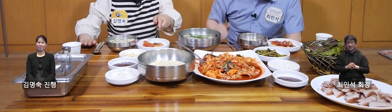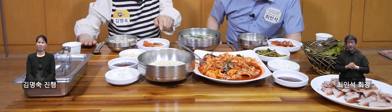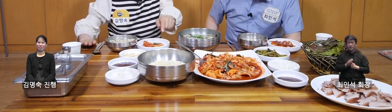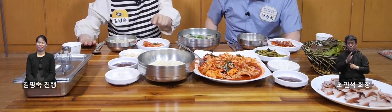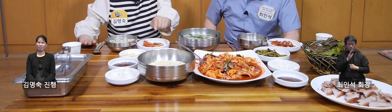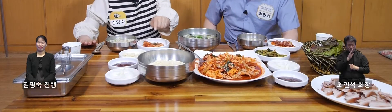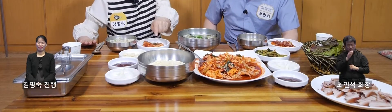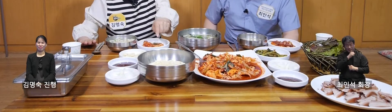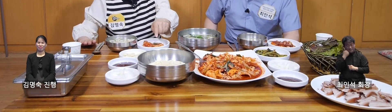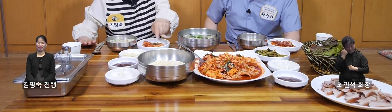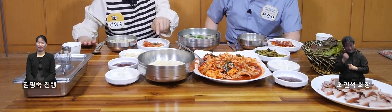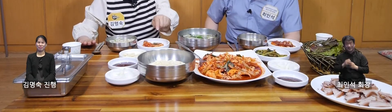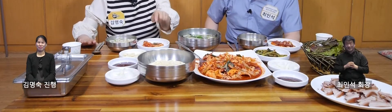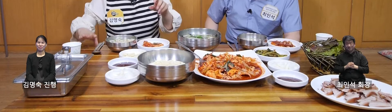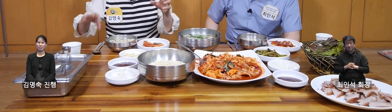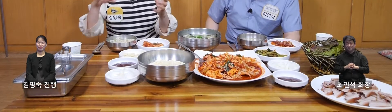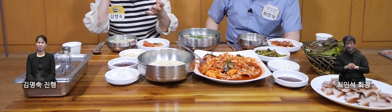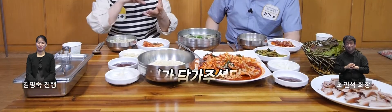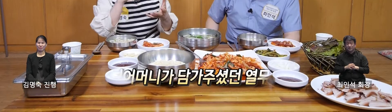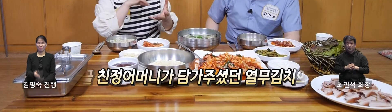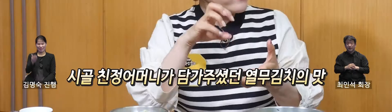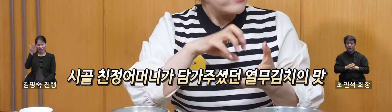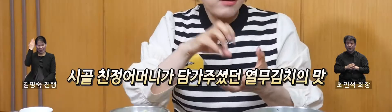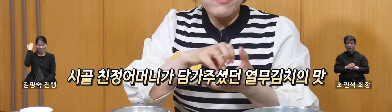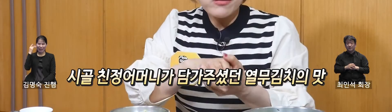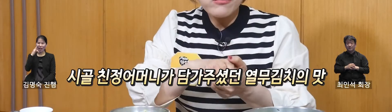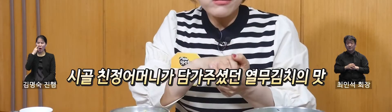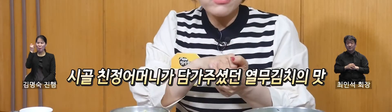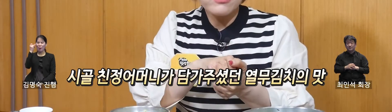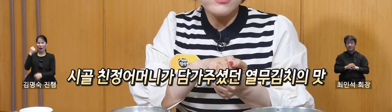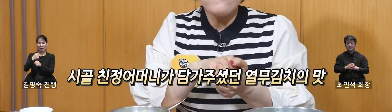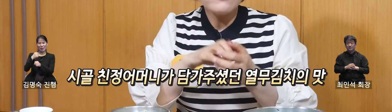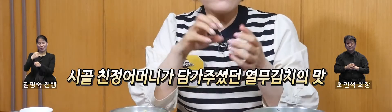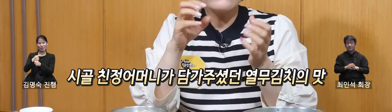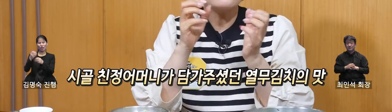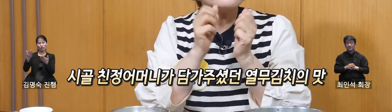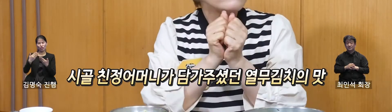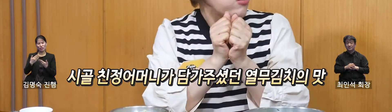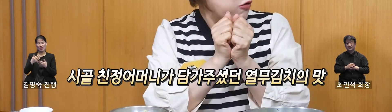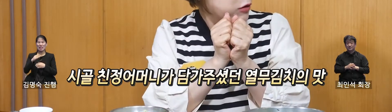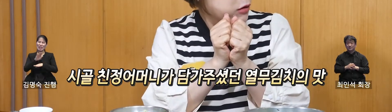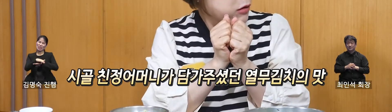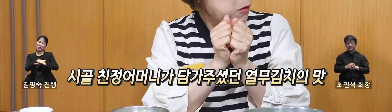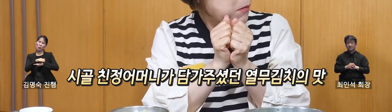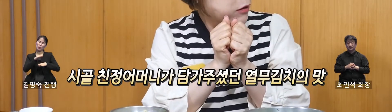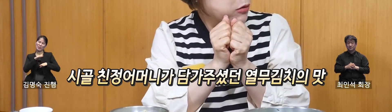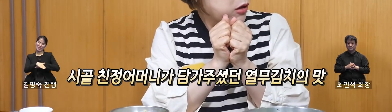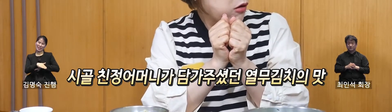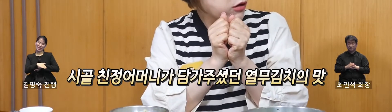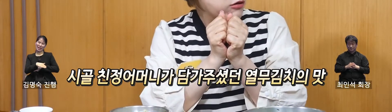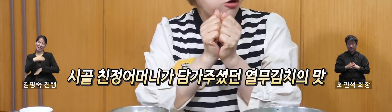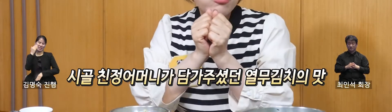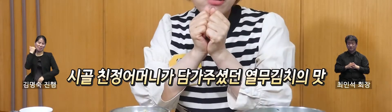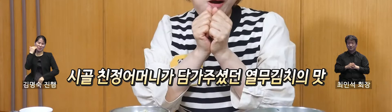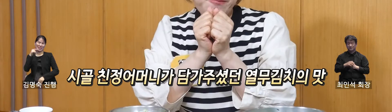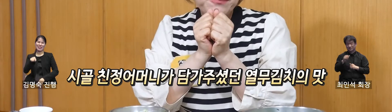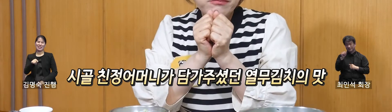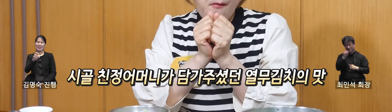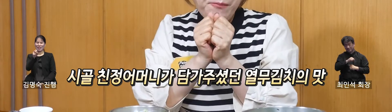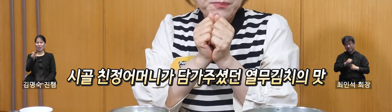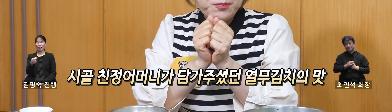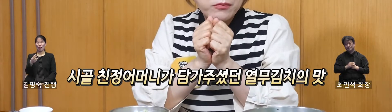정말 맛있습니다, 열무김치가. 그러니까 옛날 그 엄마들이 담가주셨던 그 옛날 시골스러운 그런 맛이죠. 네. 그러니까 네.